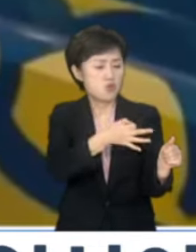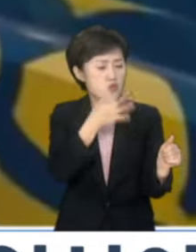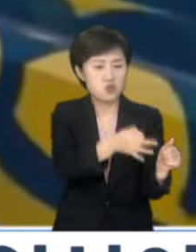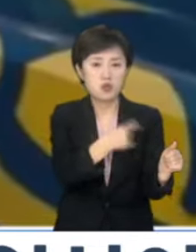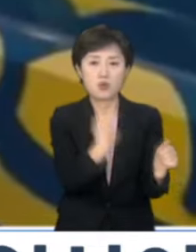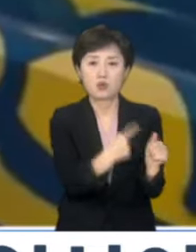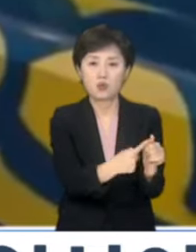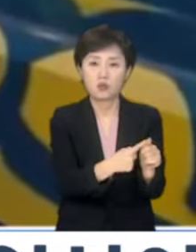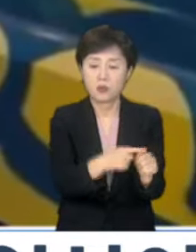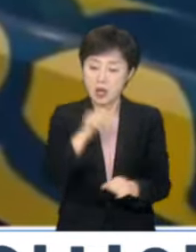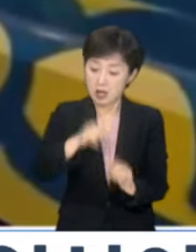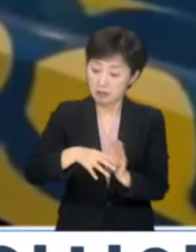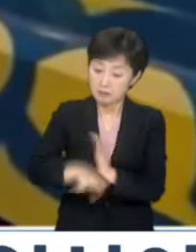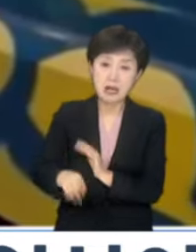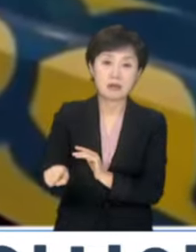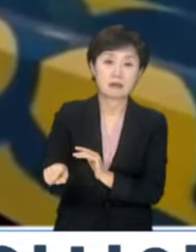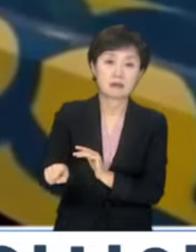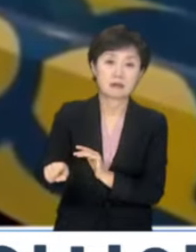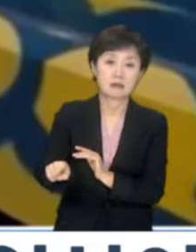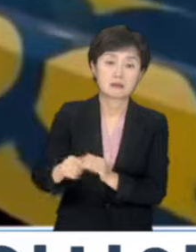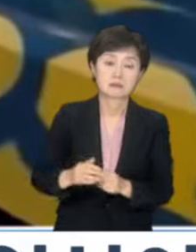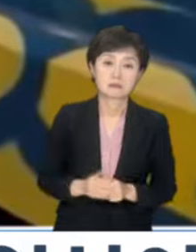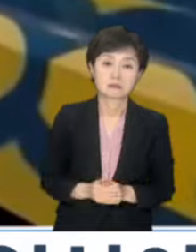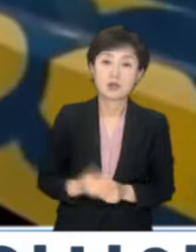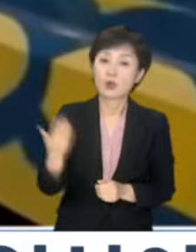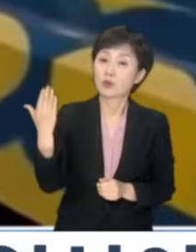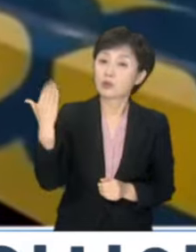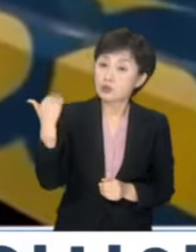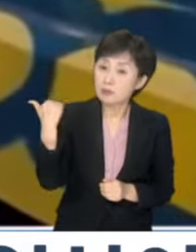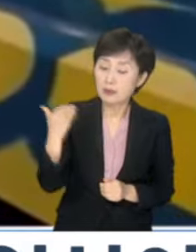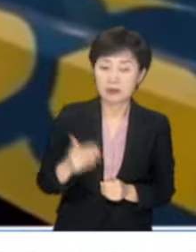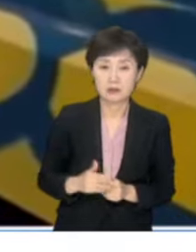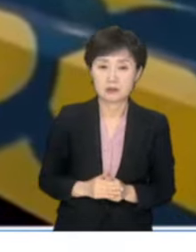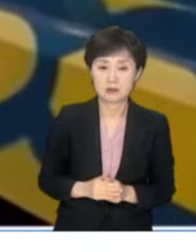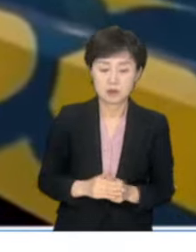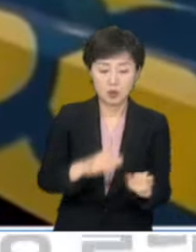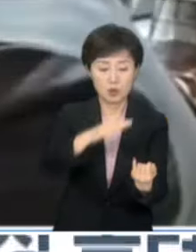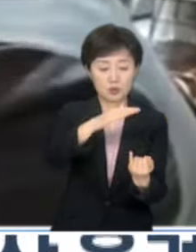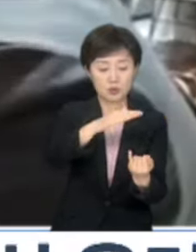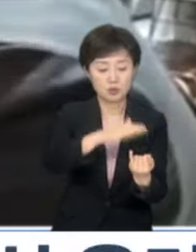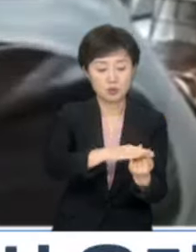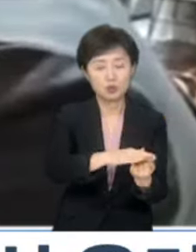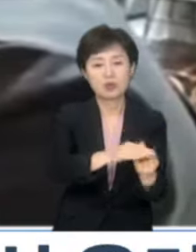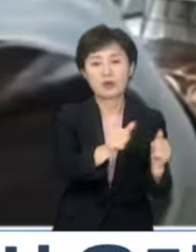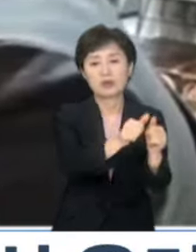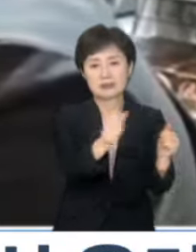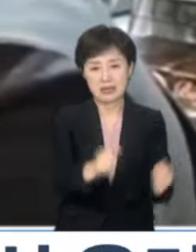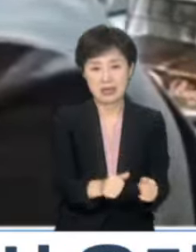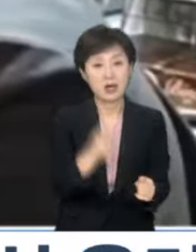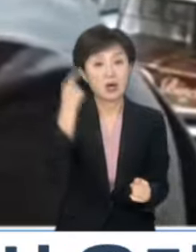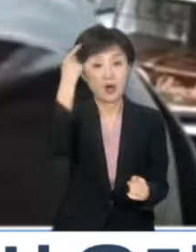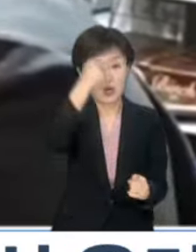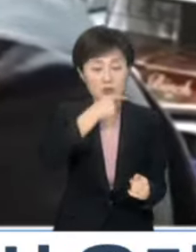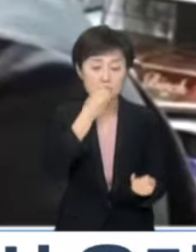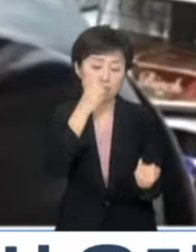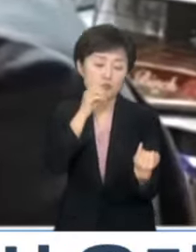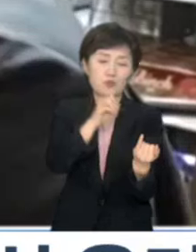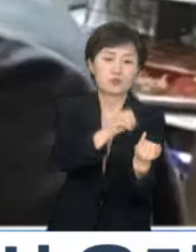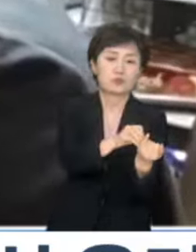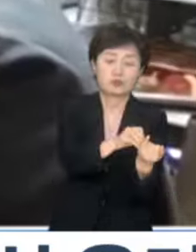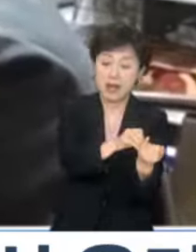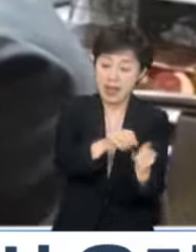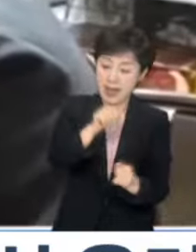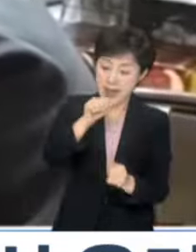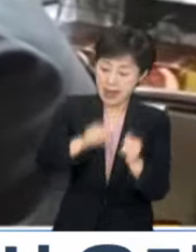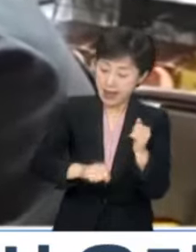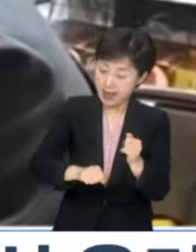한다든가 이런 식의 좀 기행을 많이 벌여왔습니다. 예. 그리고 최근에는 이제 소녀상의 그 얼굴에 이제 입맞춤을 하는